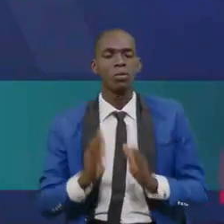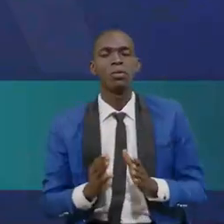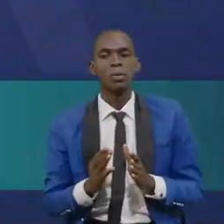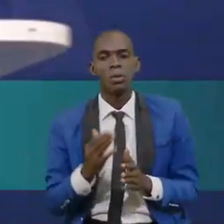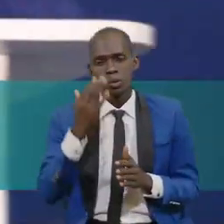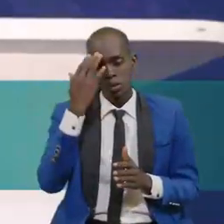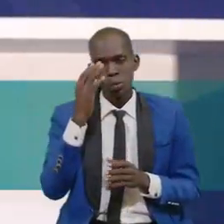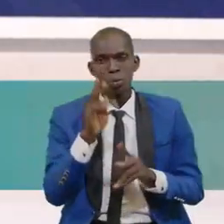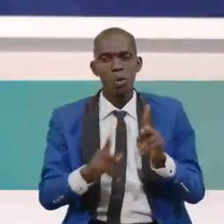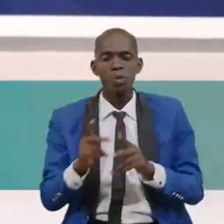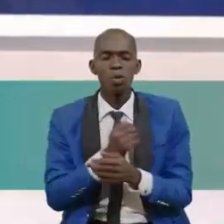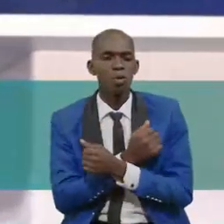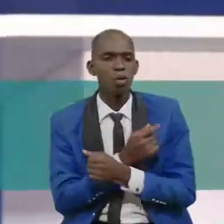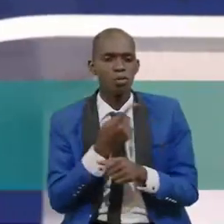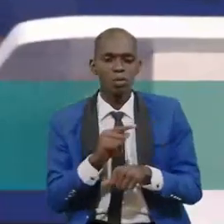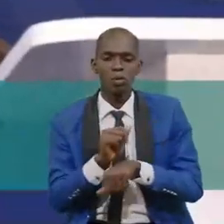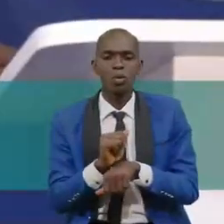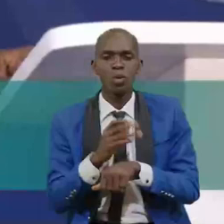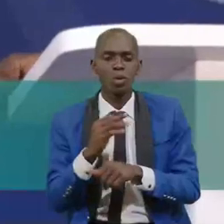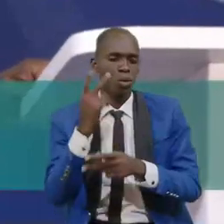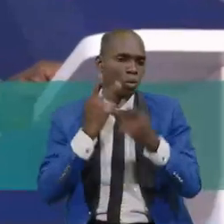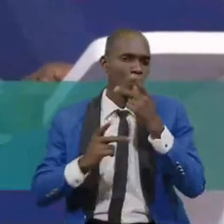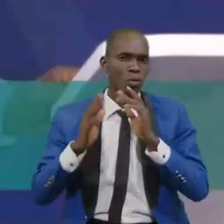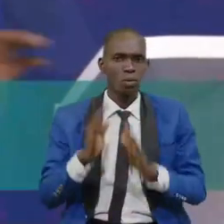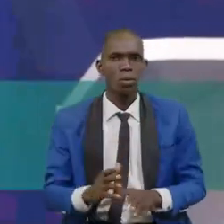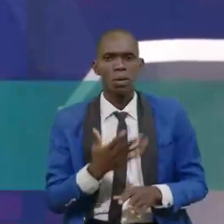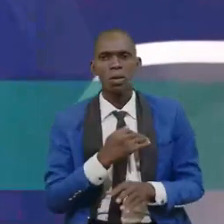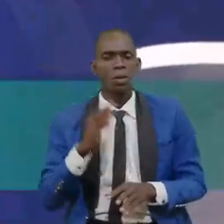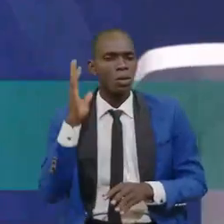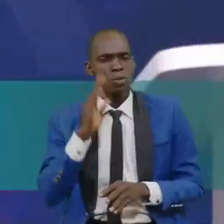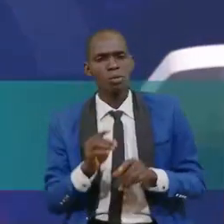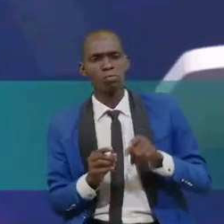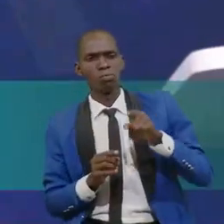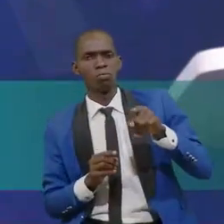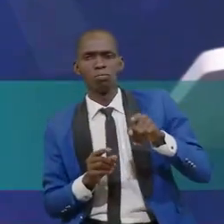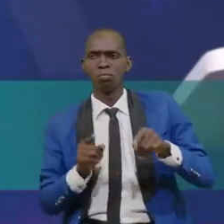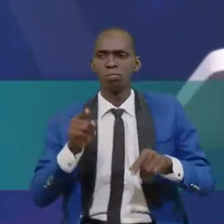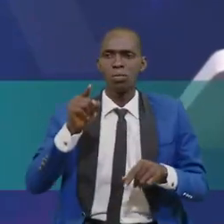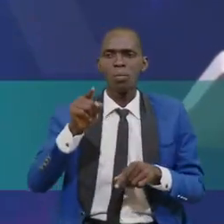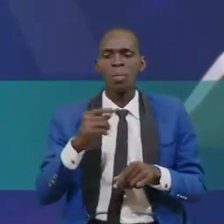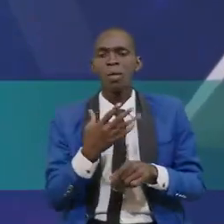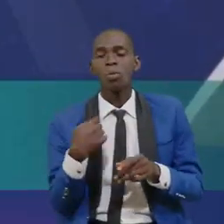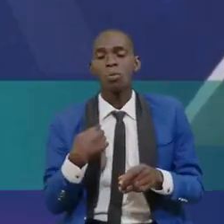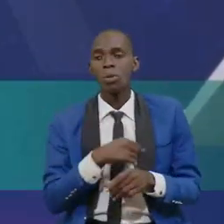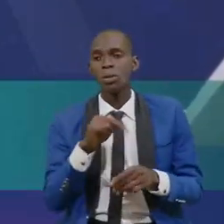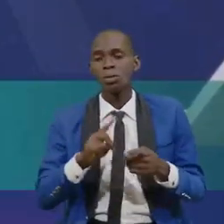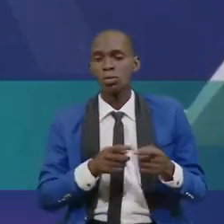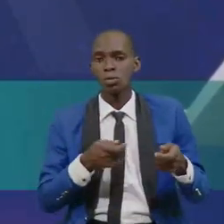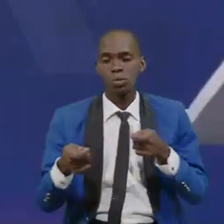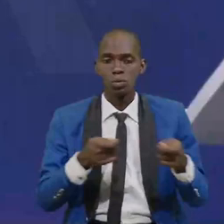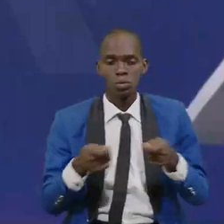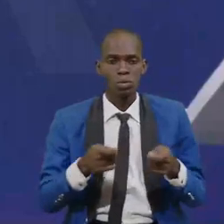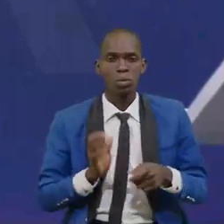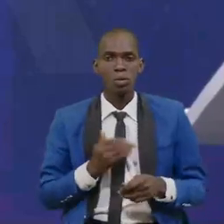Certaines personnes aiment le ministère des prophètes. Ils aiment doigter, ils aiment contrôler nos vies. Ils aiment dire, regardez-moi, je